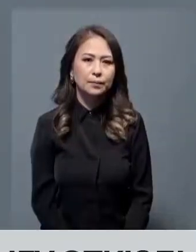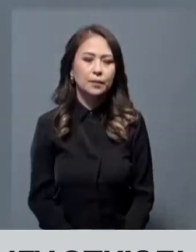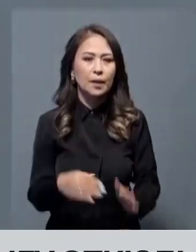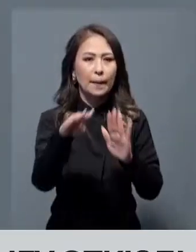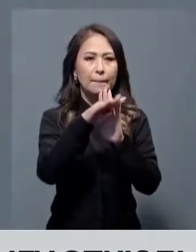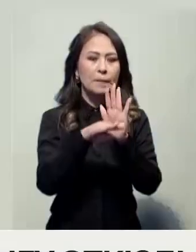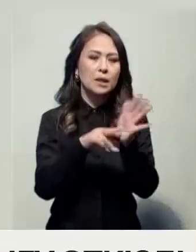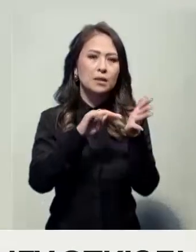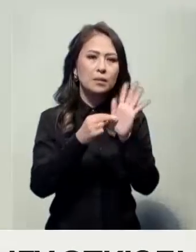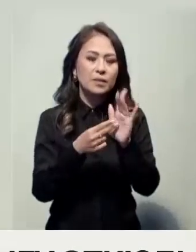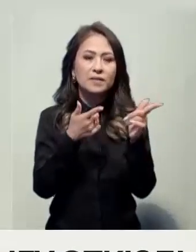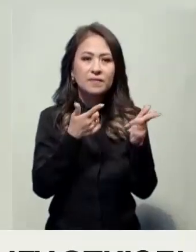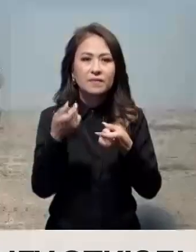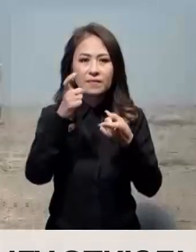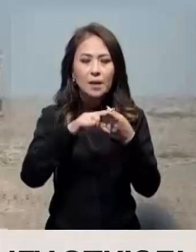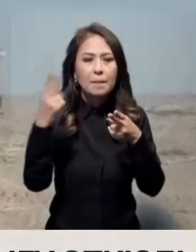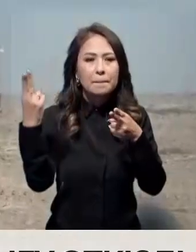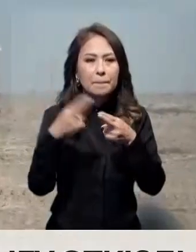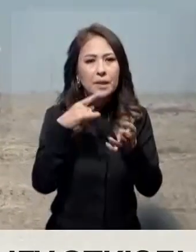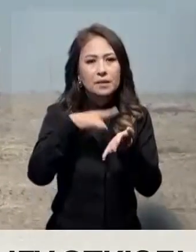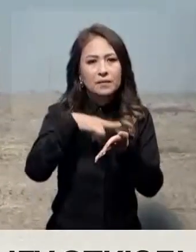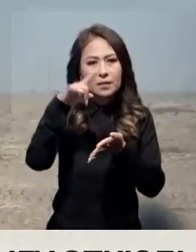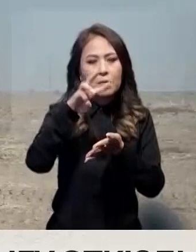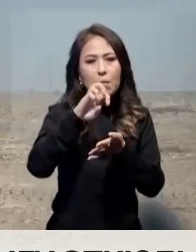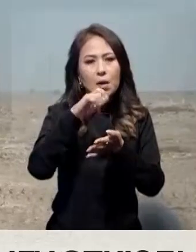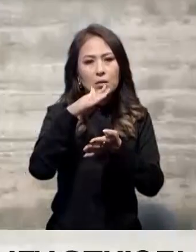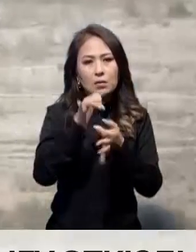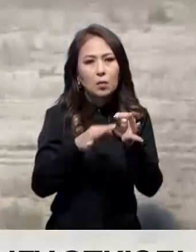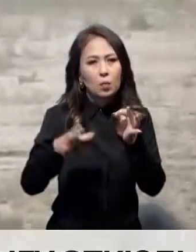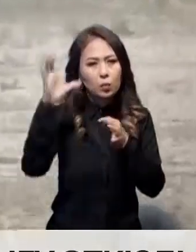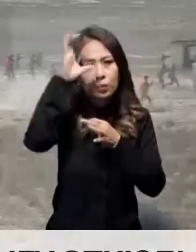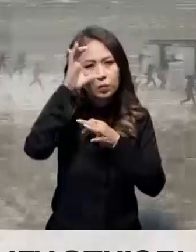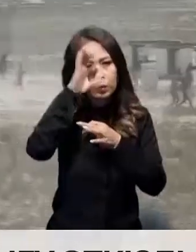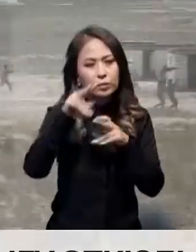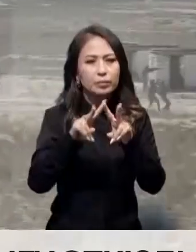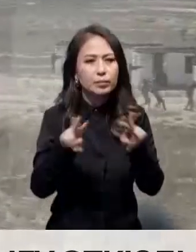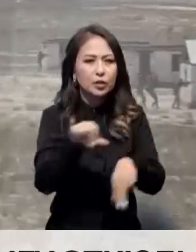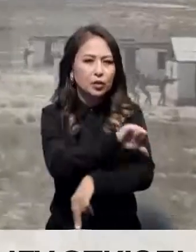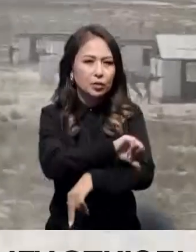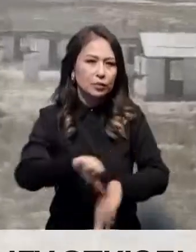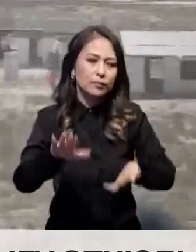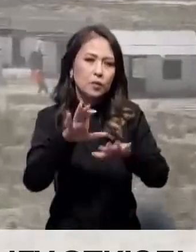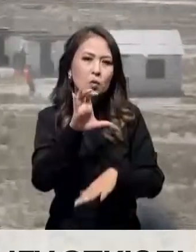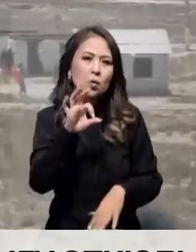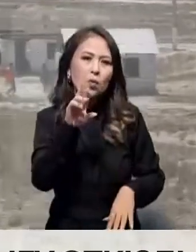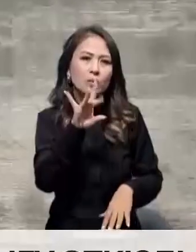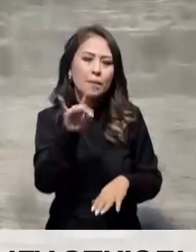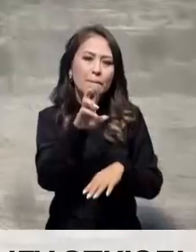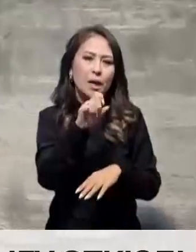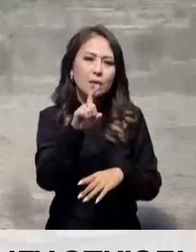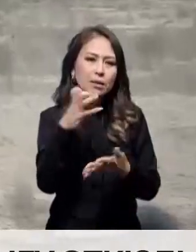Бағдарлама жоспарына сәйкес ұшқысыз ұшу аппараттары Маңғыстау өңірінің Өзбекстанмен шектесетін шекара бөлігінде содырлары базасын